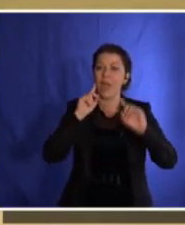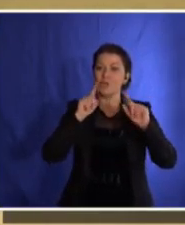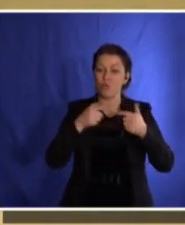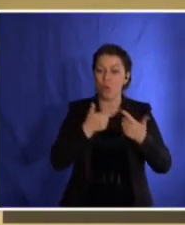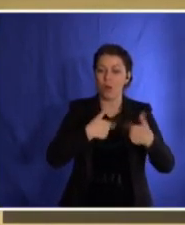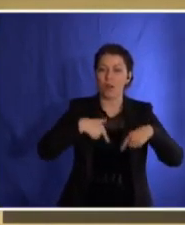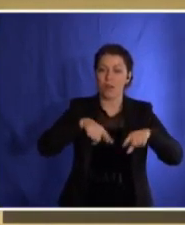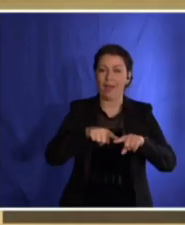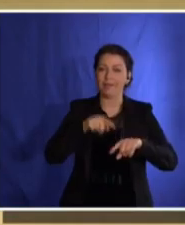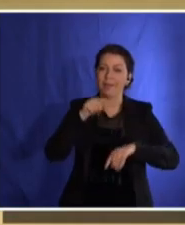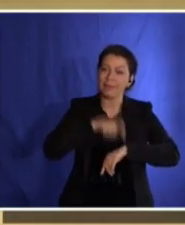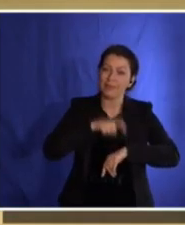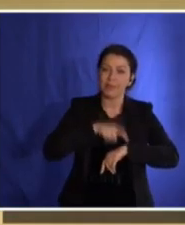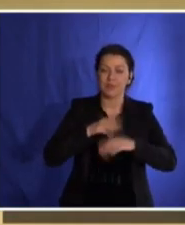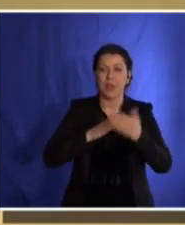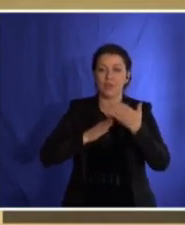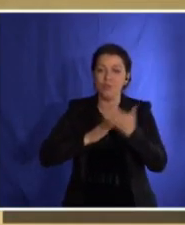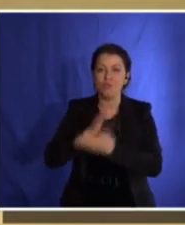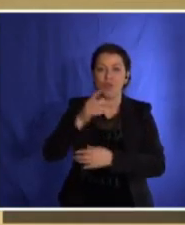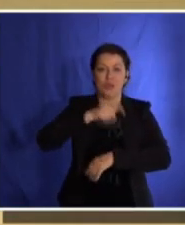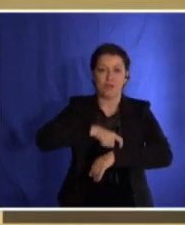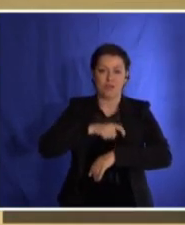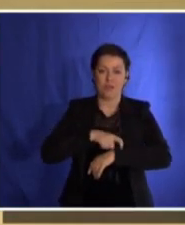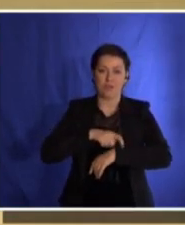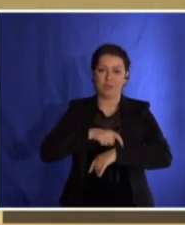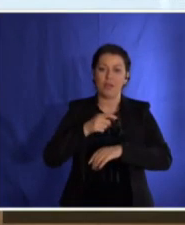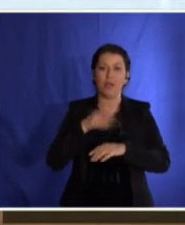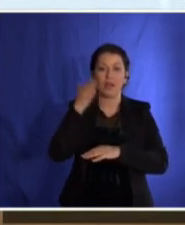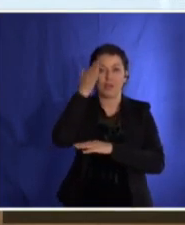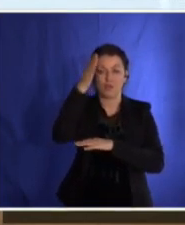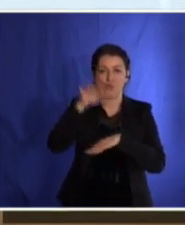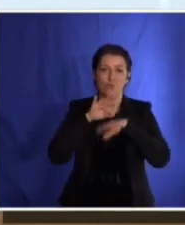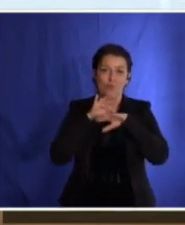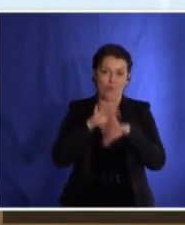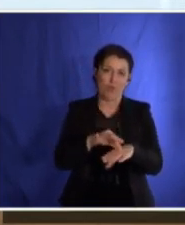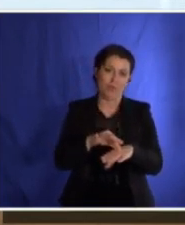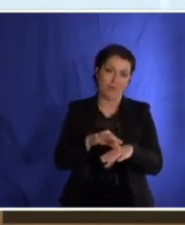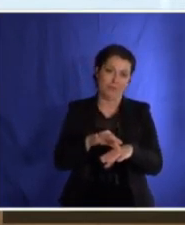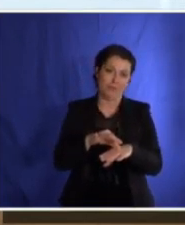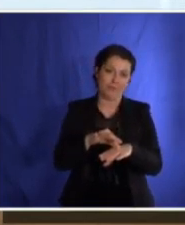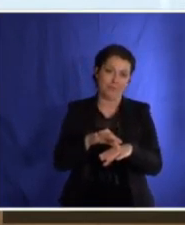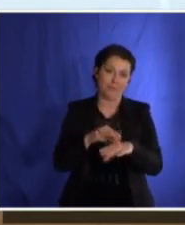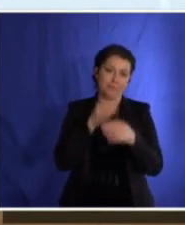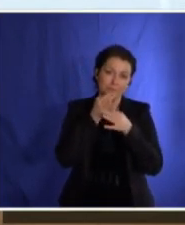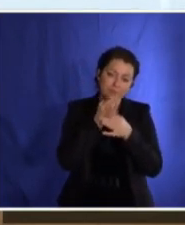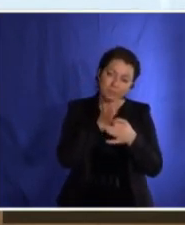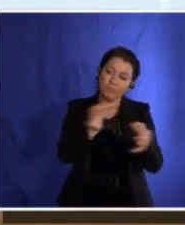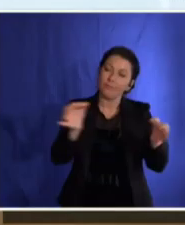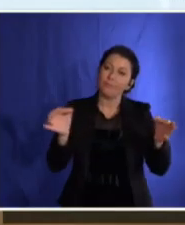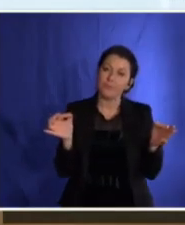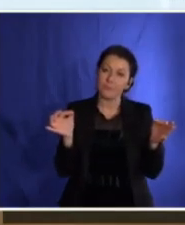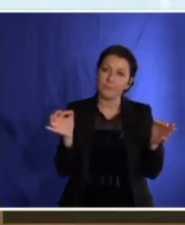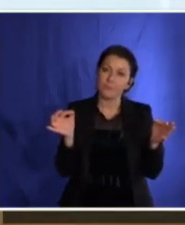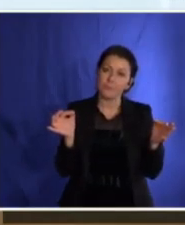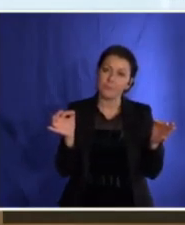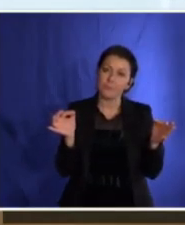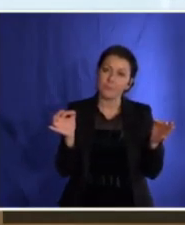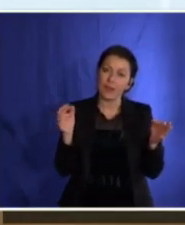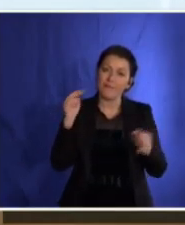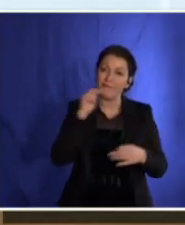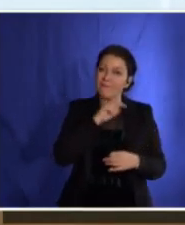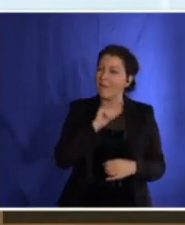Zeit und durch diese Zeit in Zukunft führen? Und ich frage euch, wer, wenn nicht